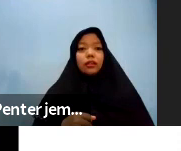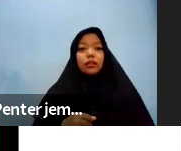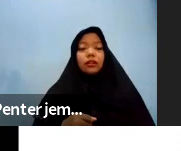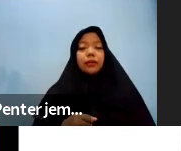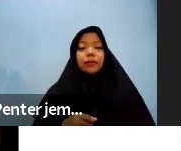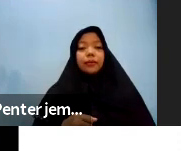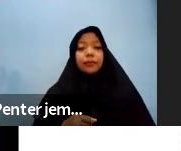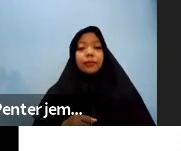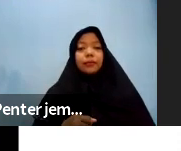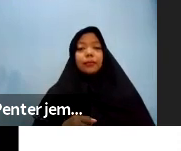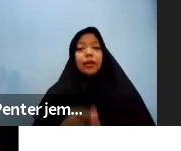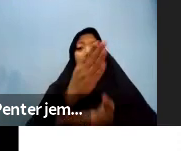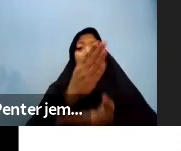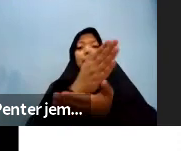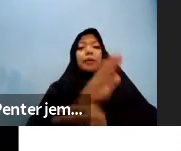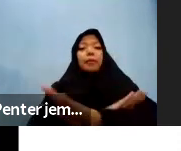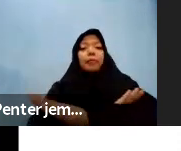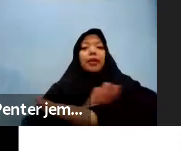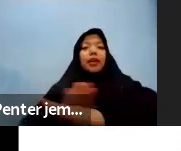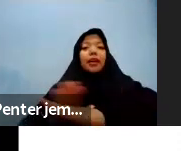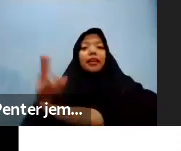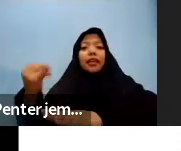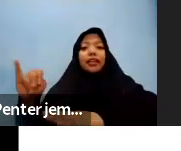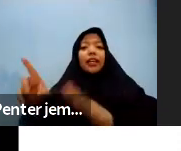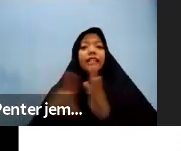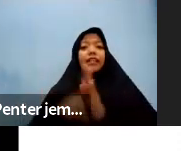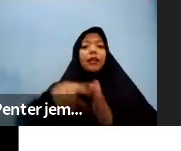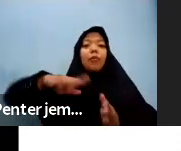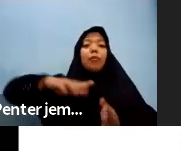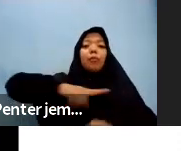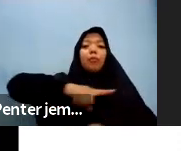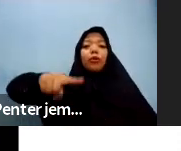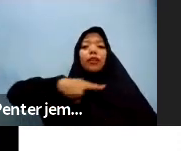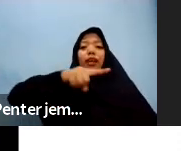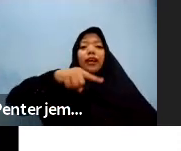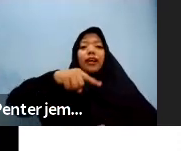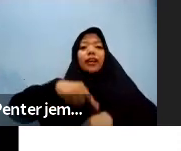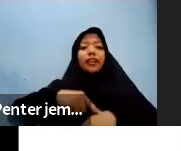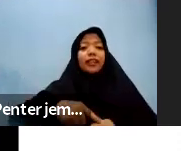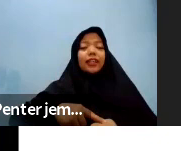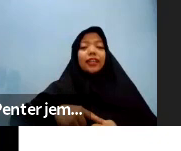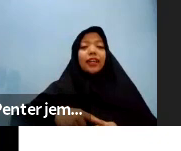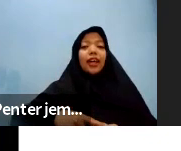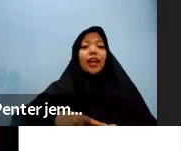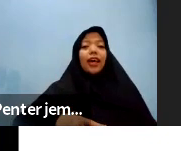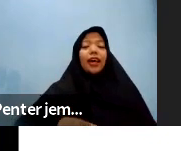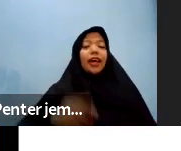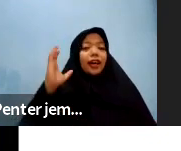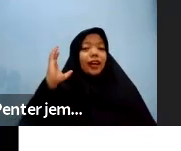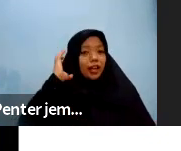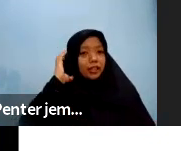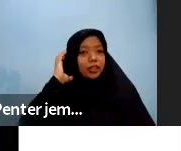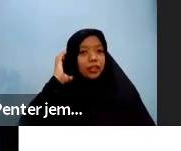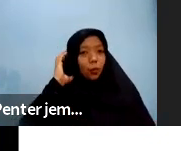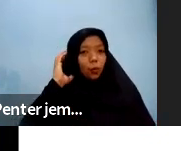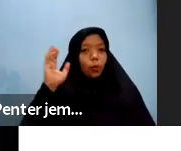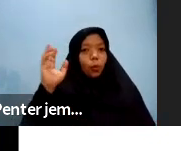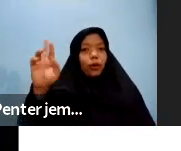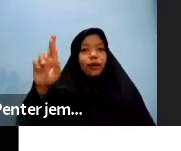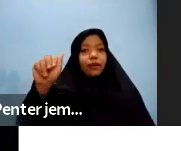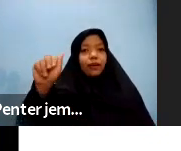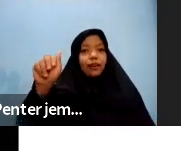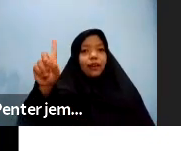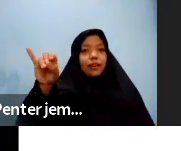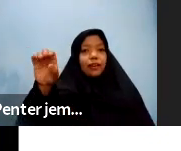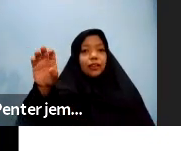ini biasanya kami putar di radio kami jadi ini kami juga taruh di website Jadi